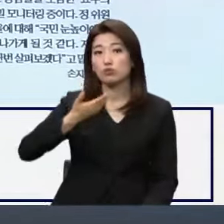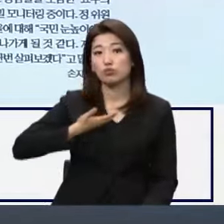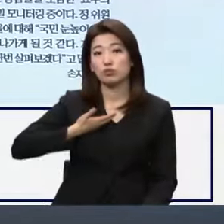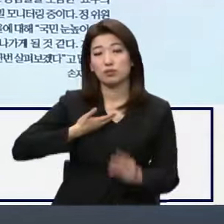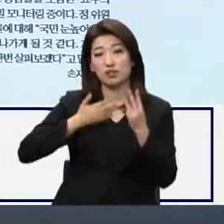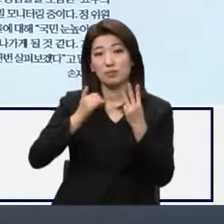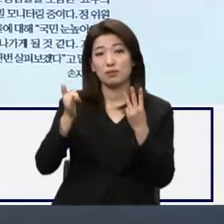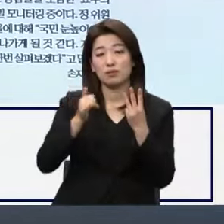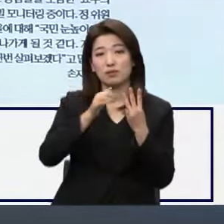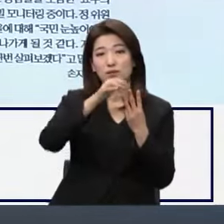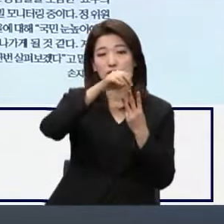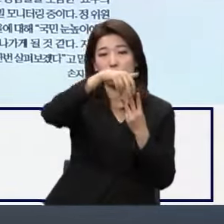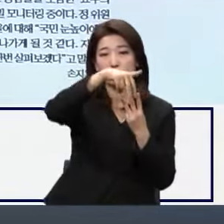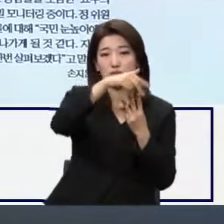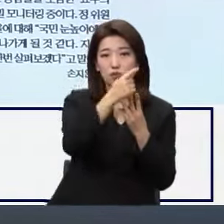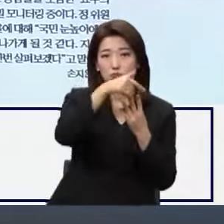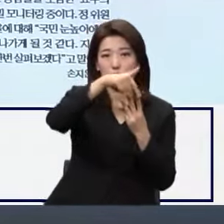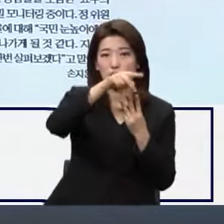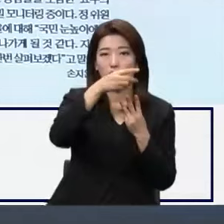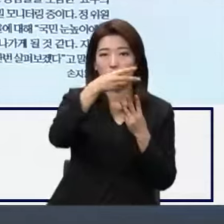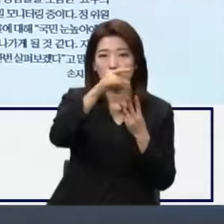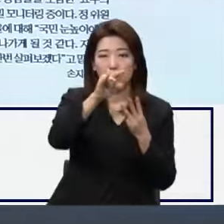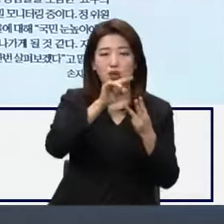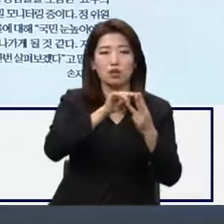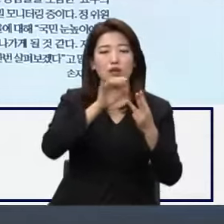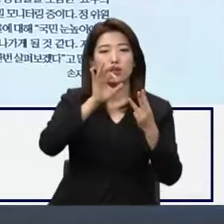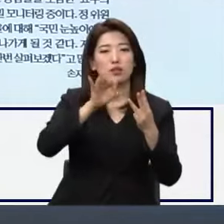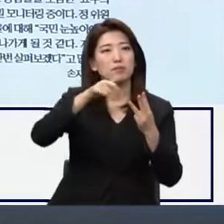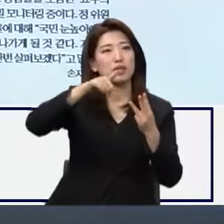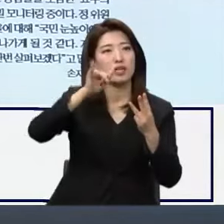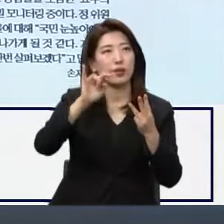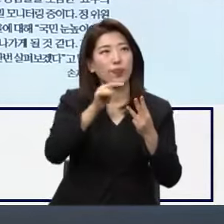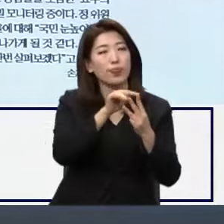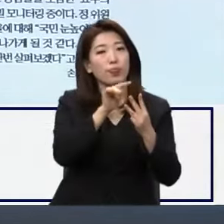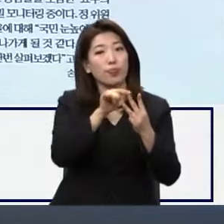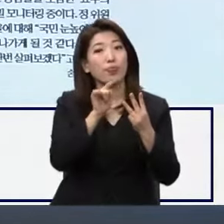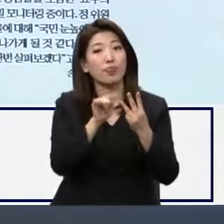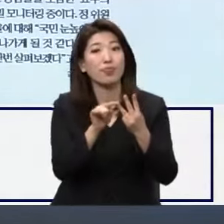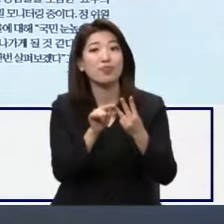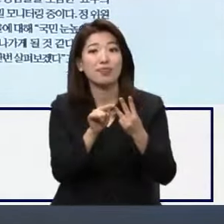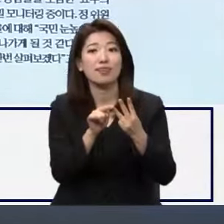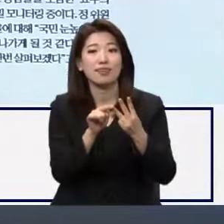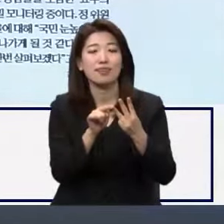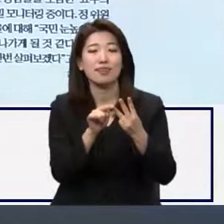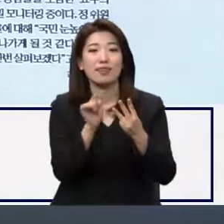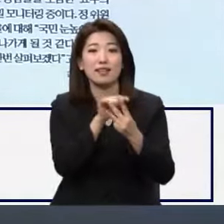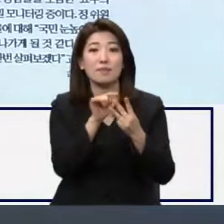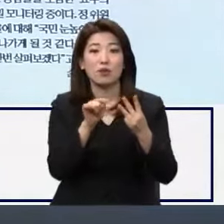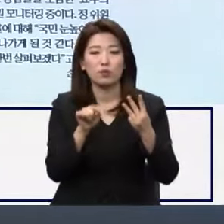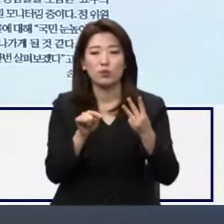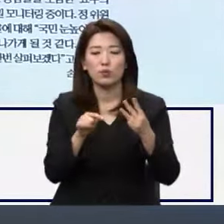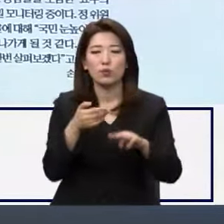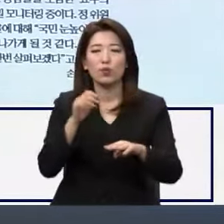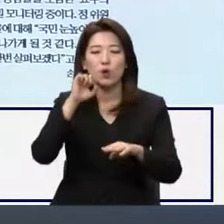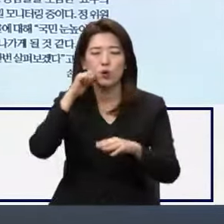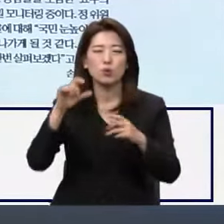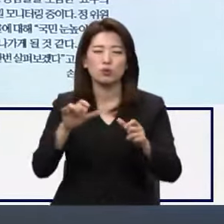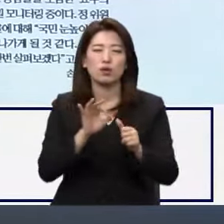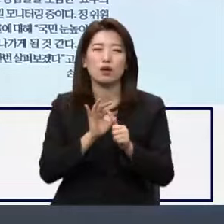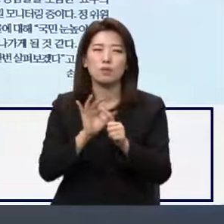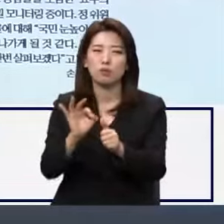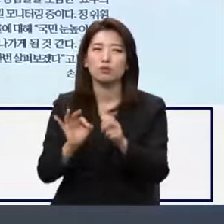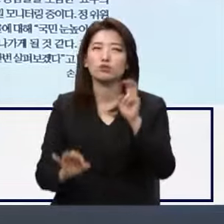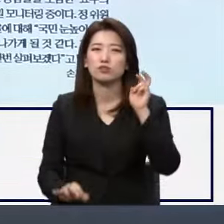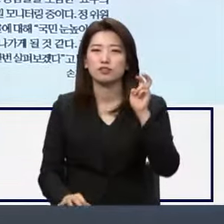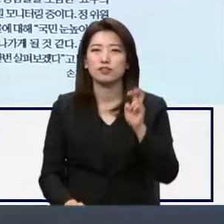의원까지지 얘기가 나오고 있는데 근데 지금이 얘기 신조 대변이 님 아까 말씀은 이게 계속